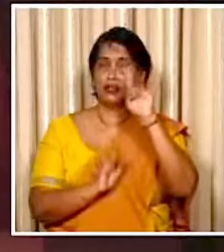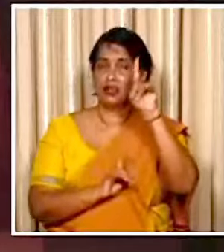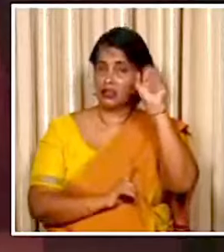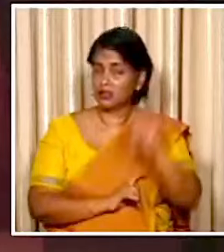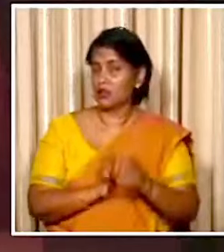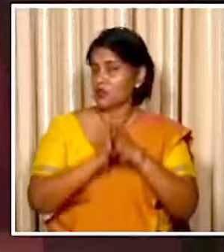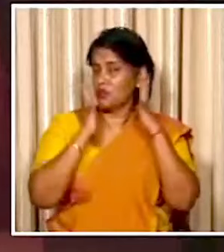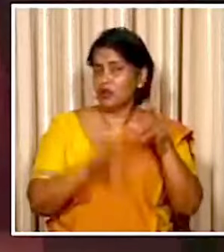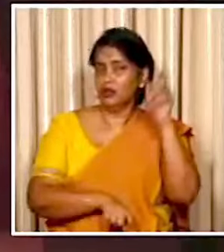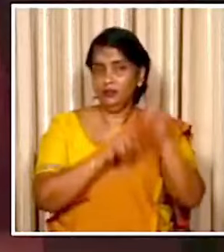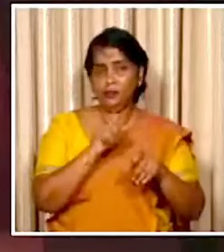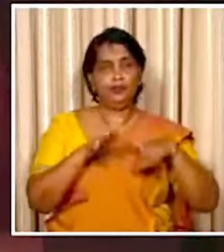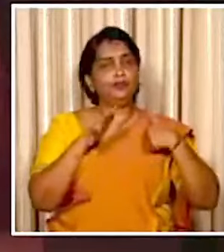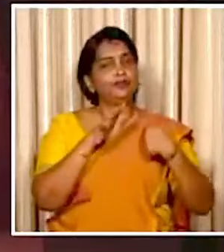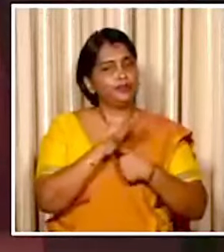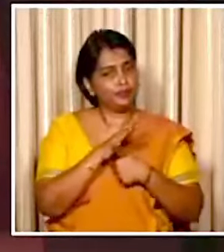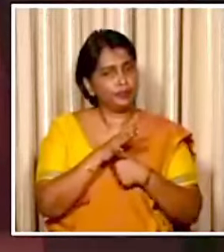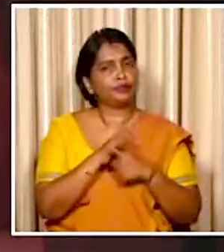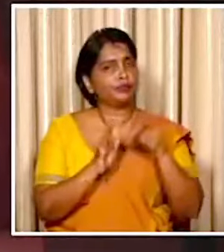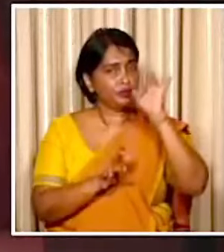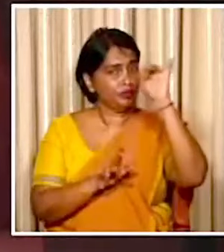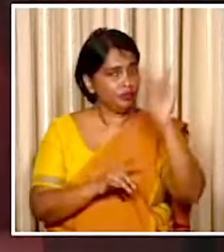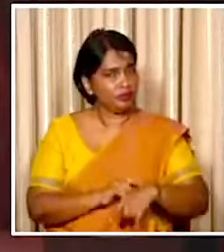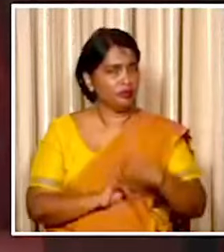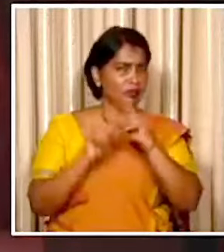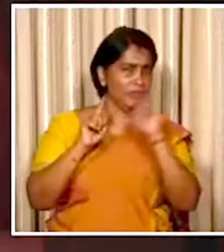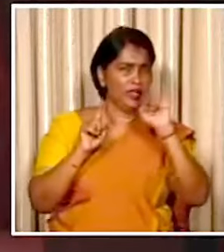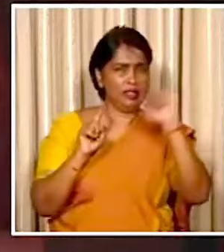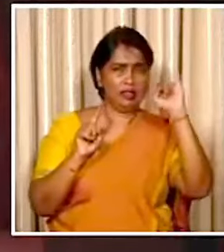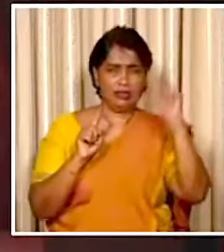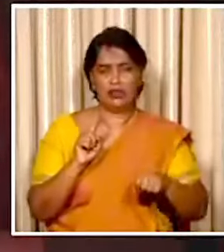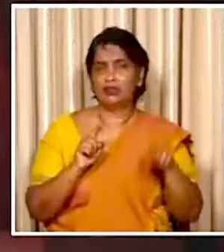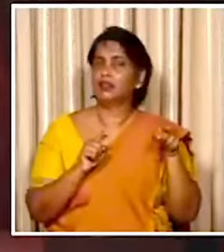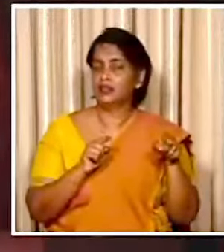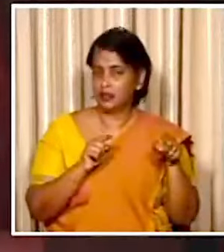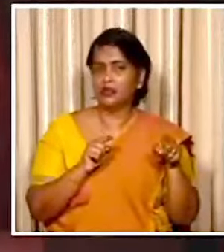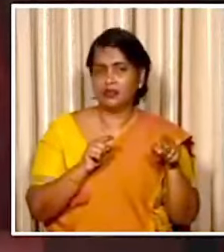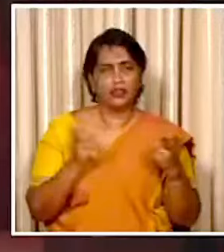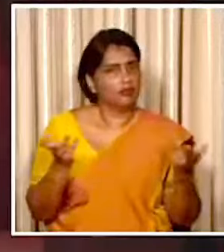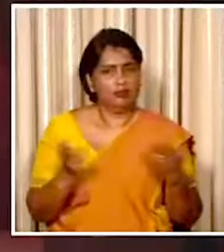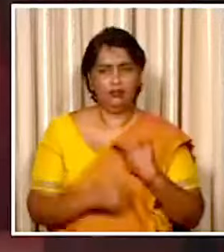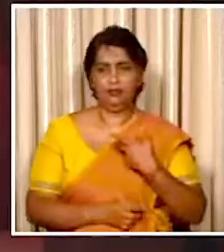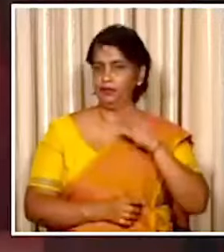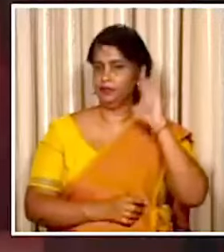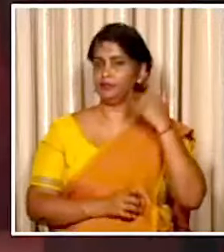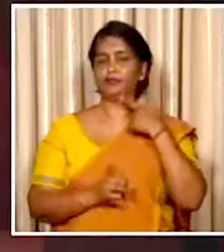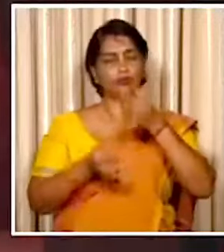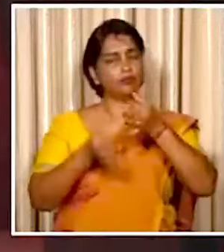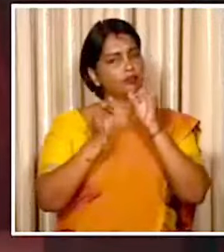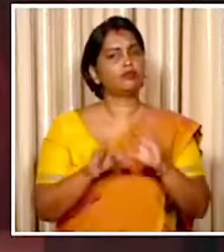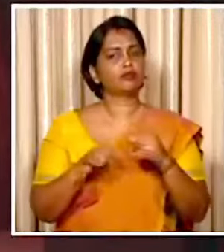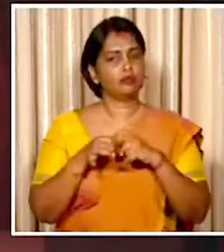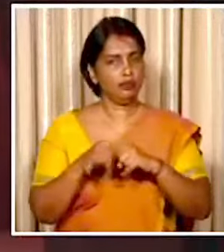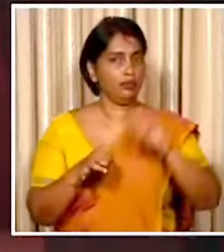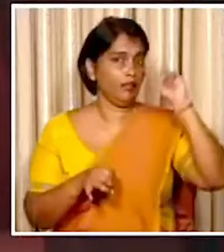ප්‍රමාණයක්, විදුහල්පතිවරු 15,000 16,000 අතර ප්‍රමාණයක්. ඉතින් මම විශේෂයෙන්ම මේ ගැන විධිමත් ප්‍රශ්නයක්